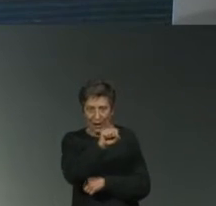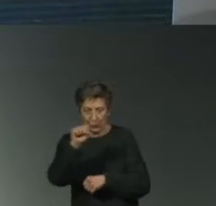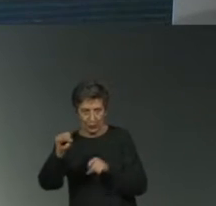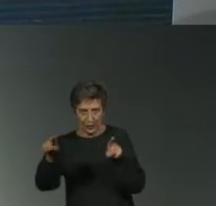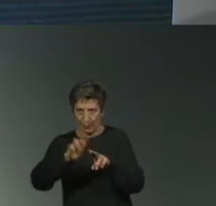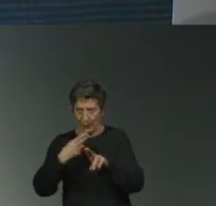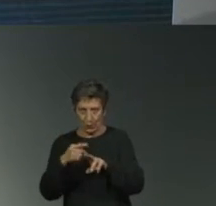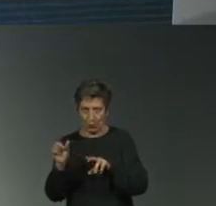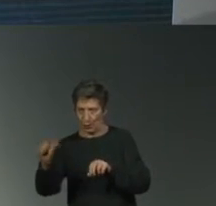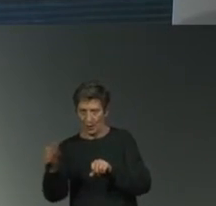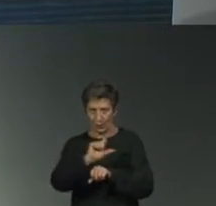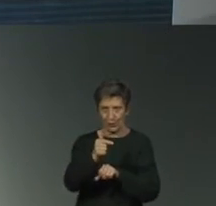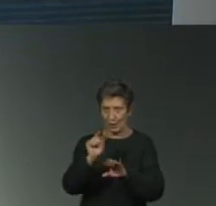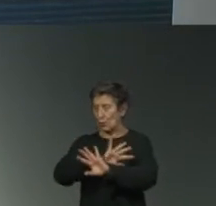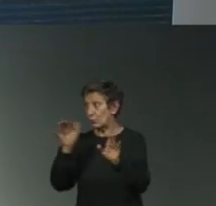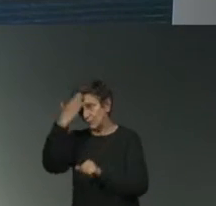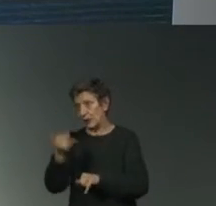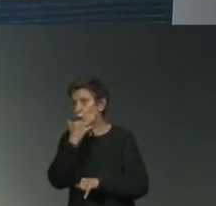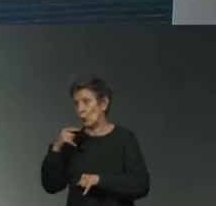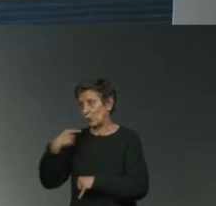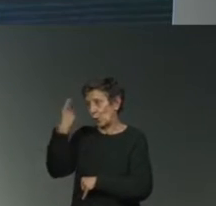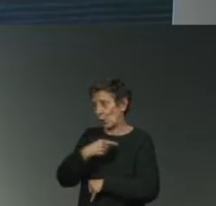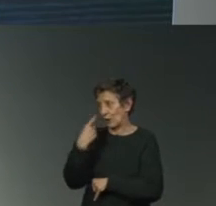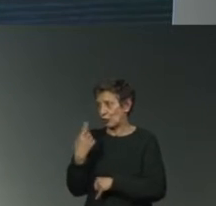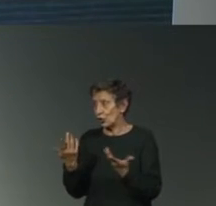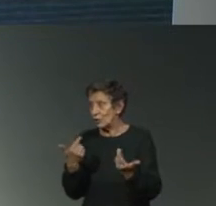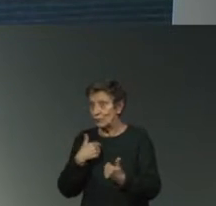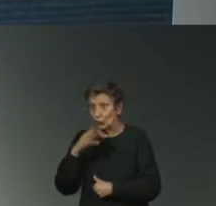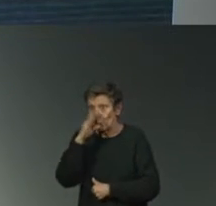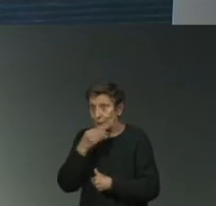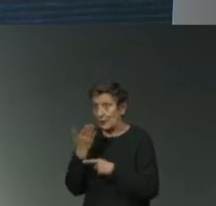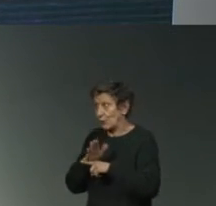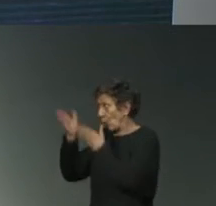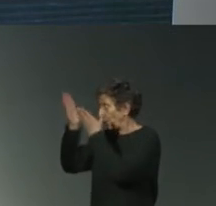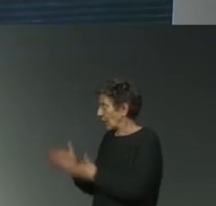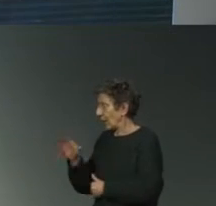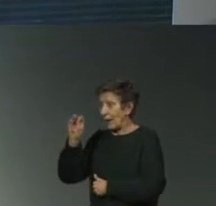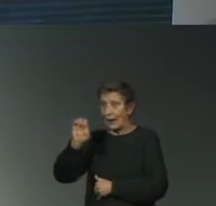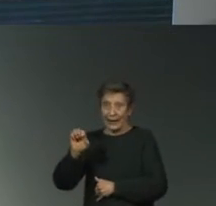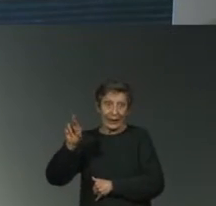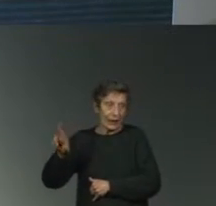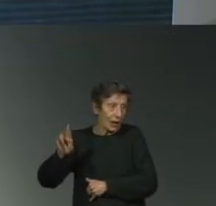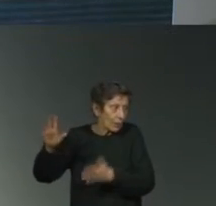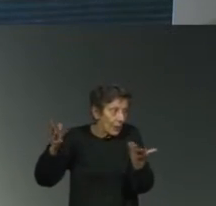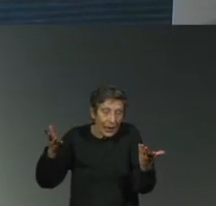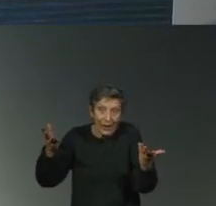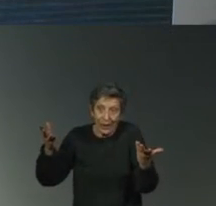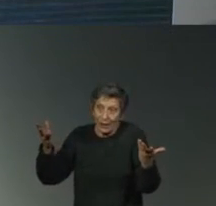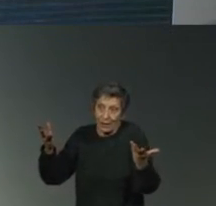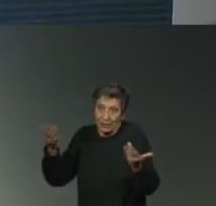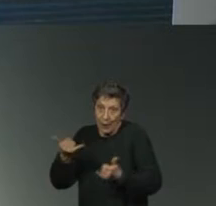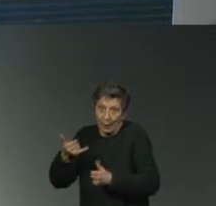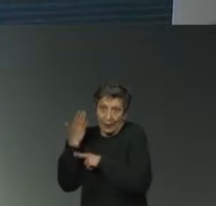trompe. Je crois que je ne vais pas présenter Eric Reinhardt en long et en large. Je crois qu'on le